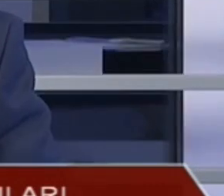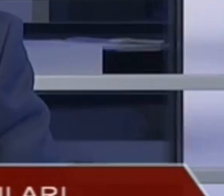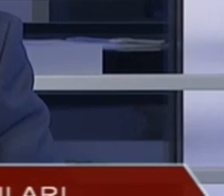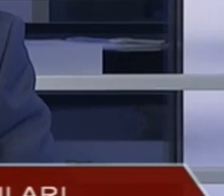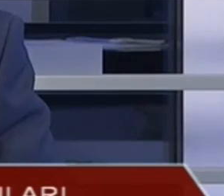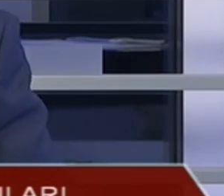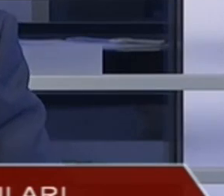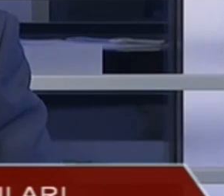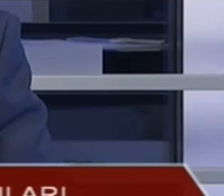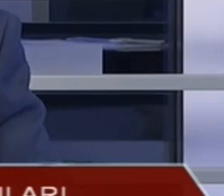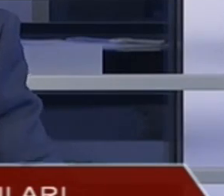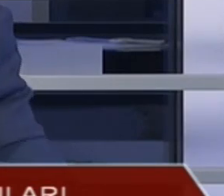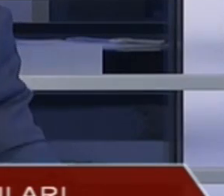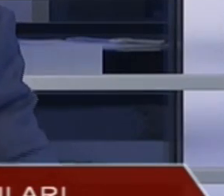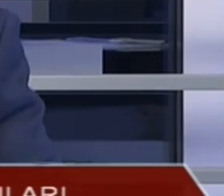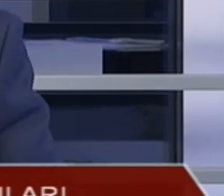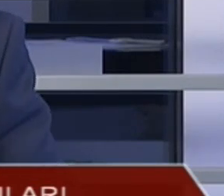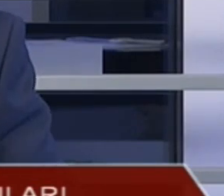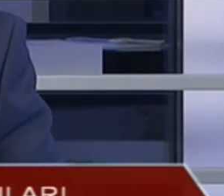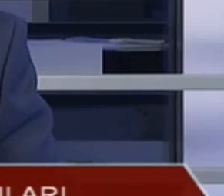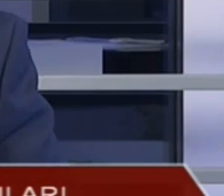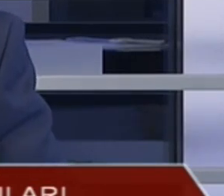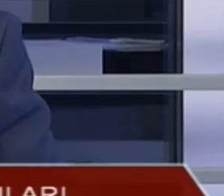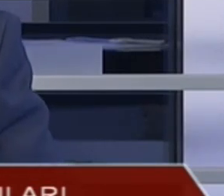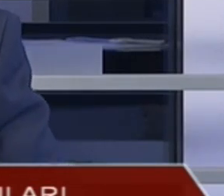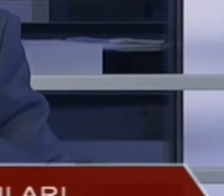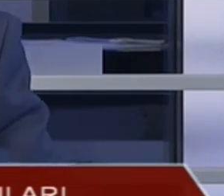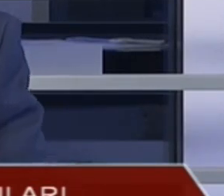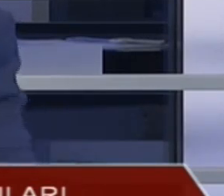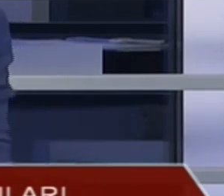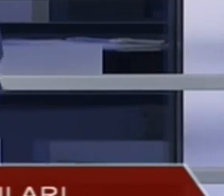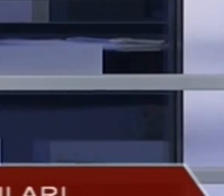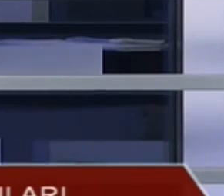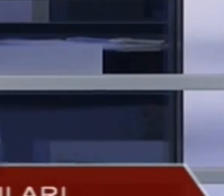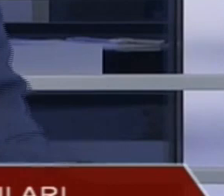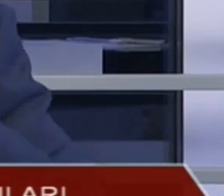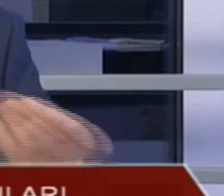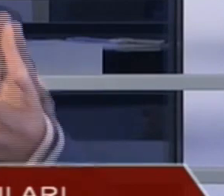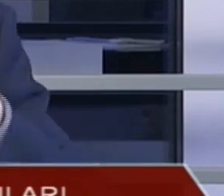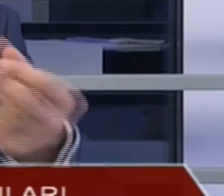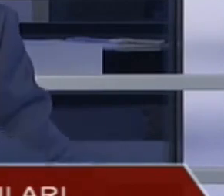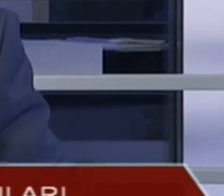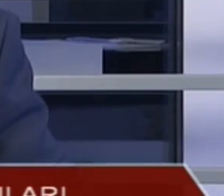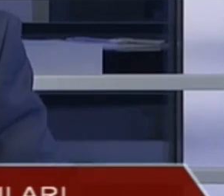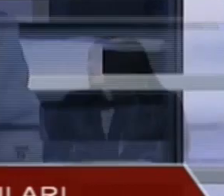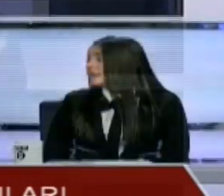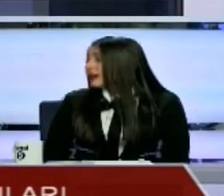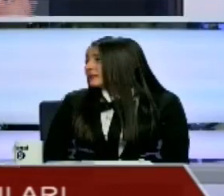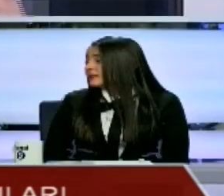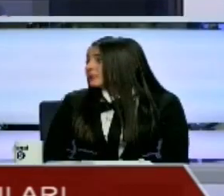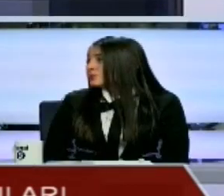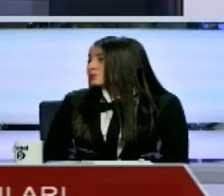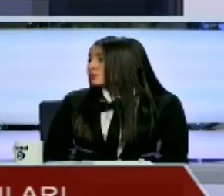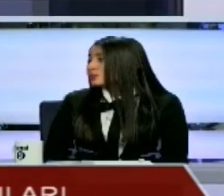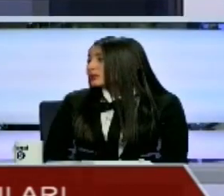işitme engelliyiz evet ama engelsiz birey olarak hayata kazandırmak istiyoruz. Sürekli